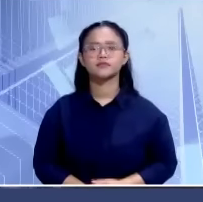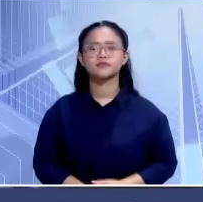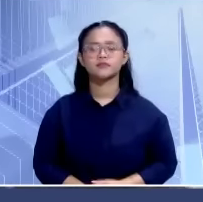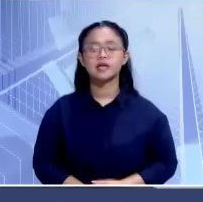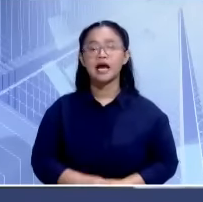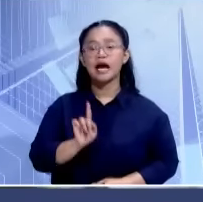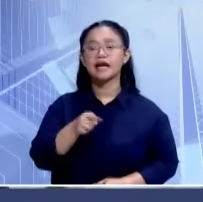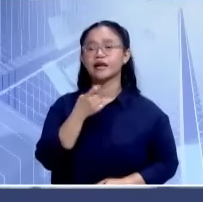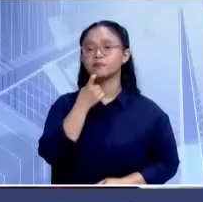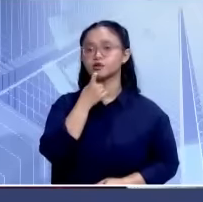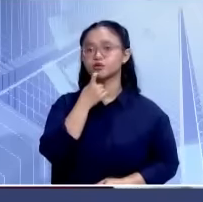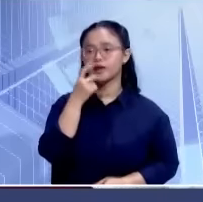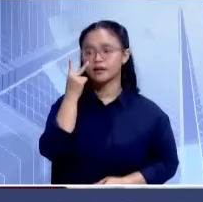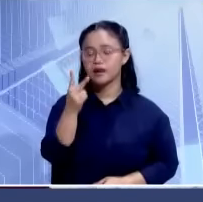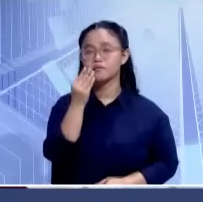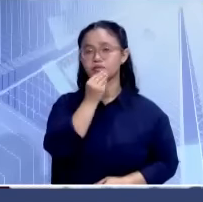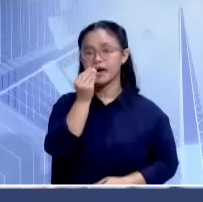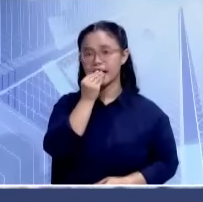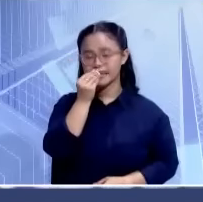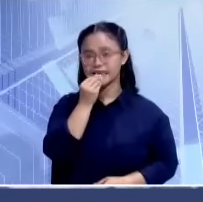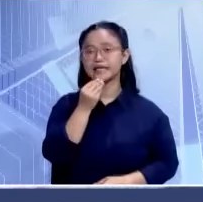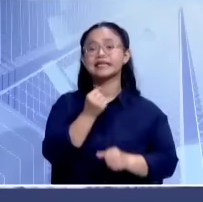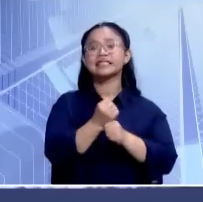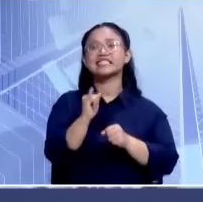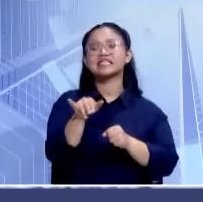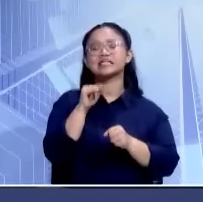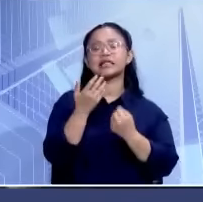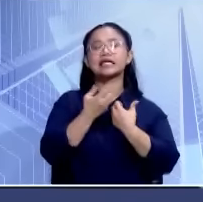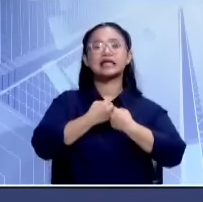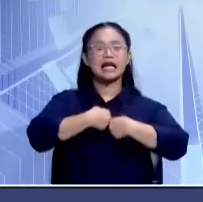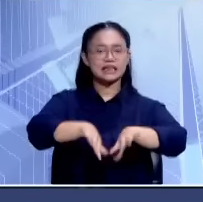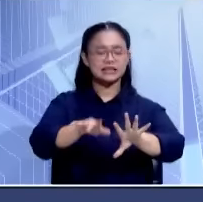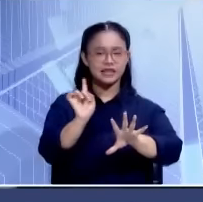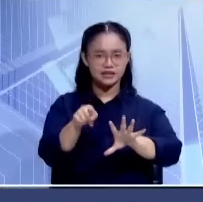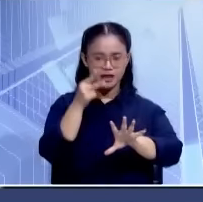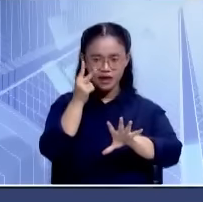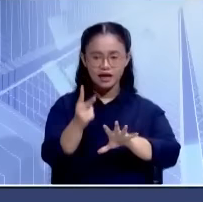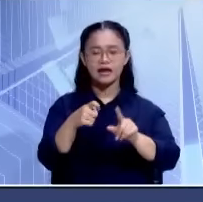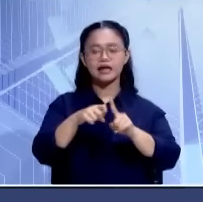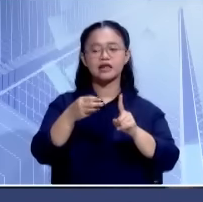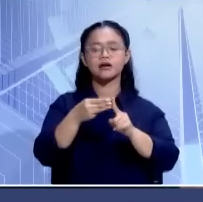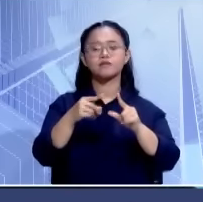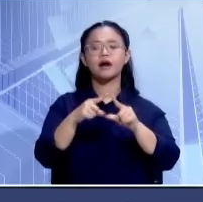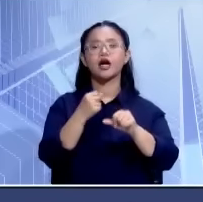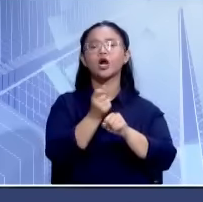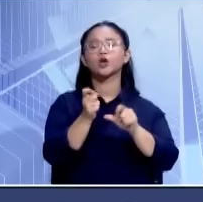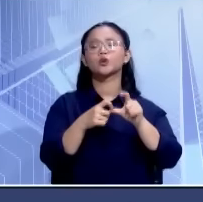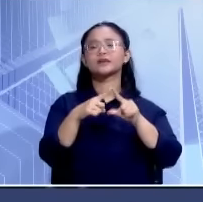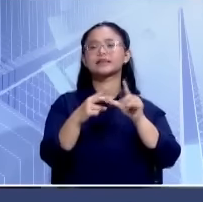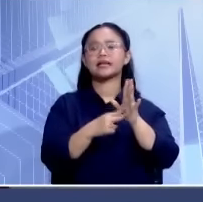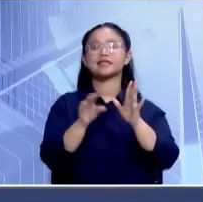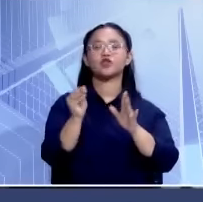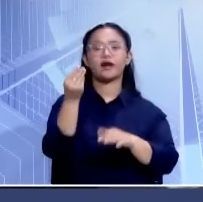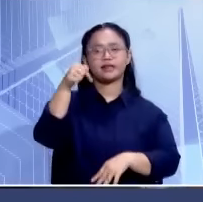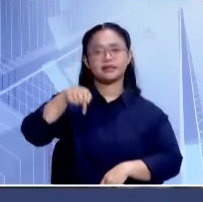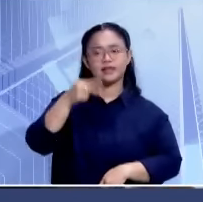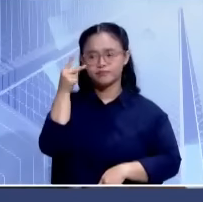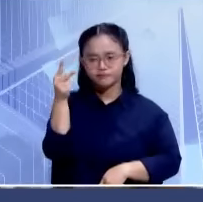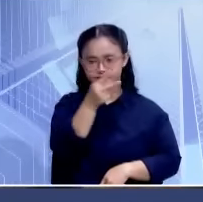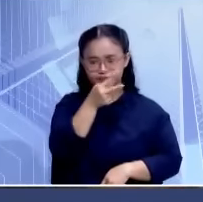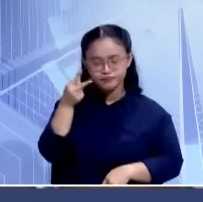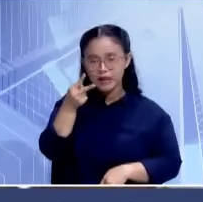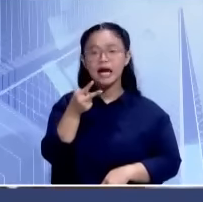Uji coba makan bergizi gratis kembali dilakukan di SDIT Al-Ihsan Kebagusan Jakarta Selatan. Menu makanan bergizi